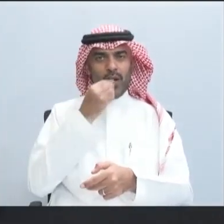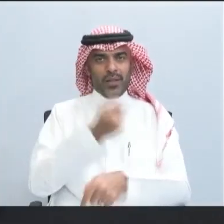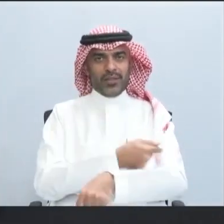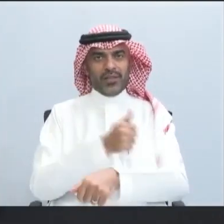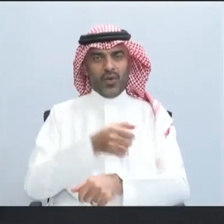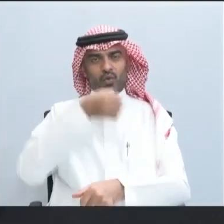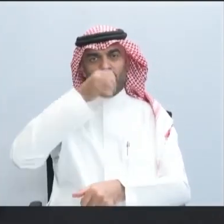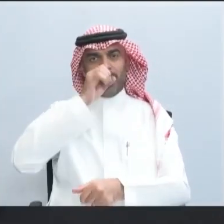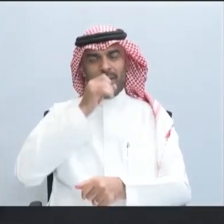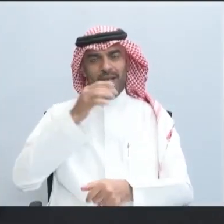ودمتم سالمين فما لله